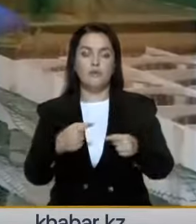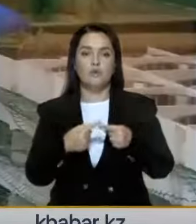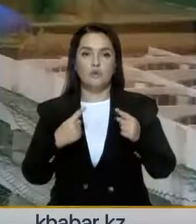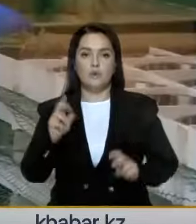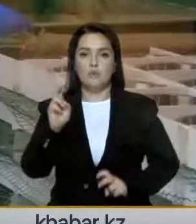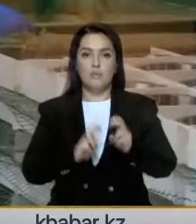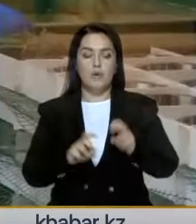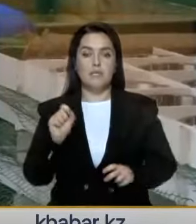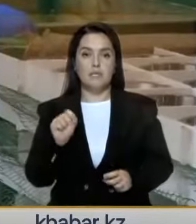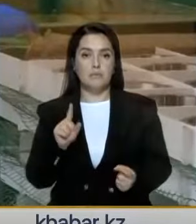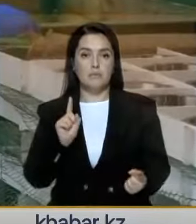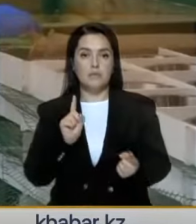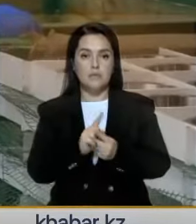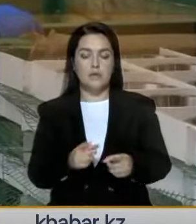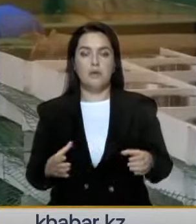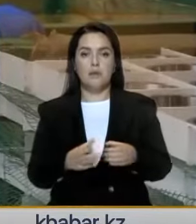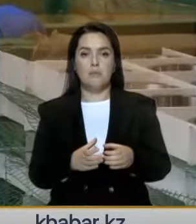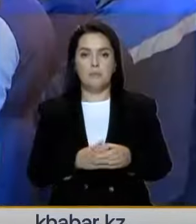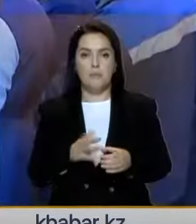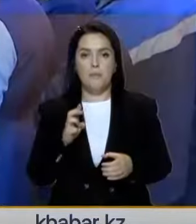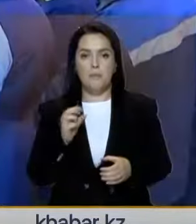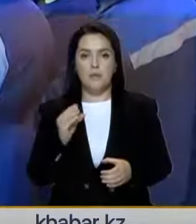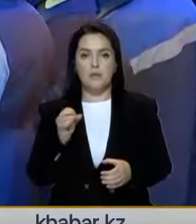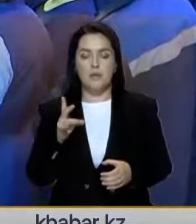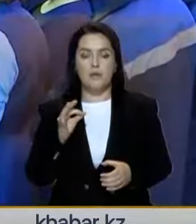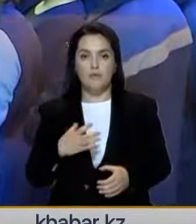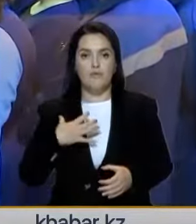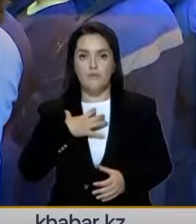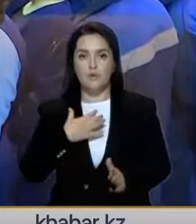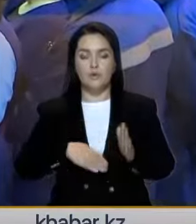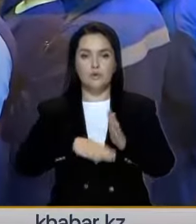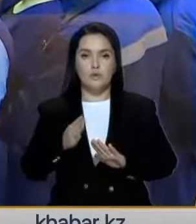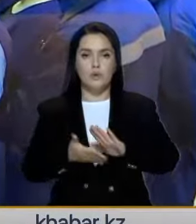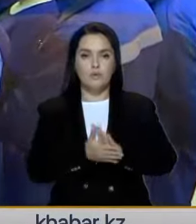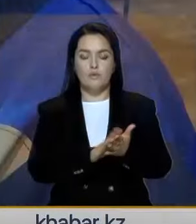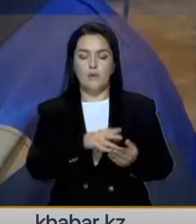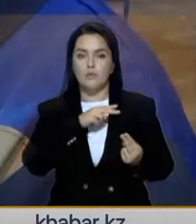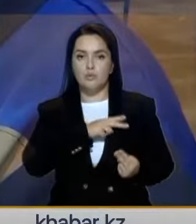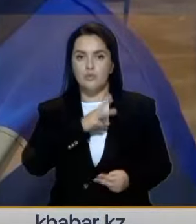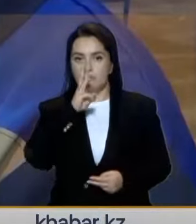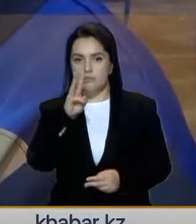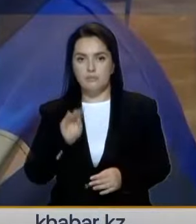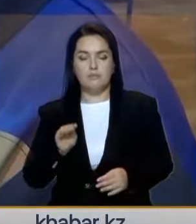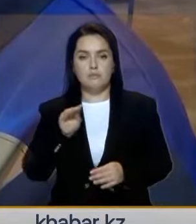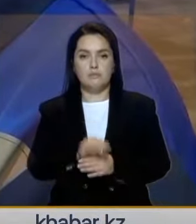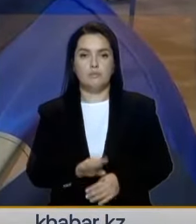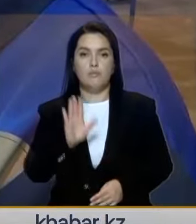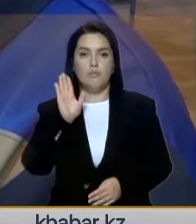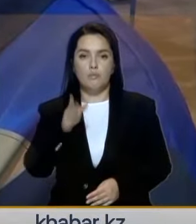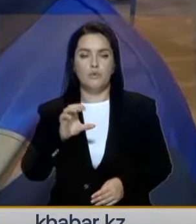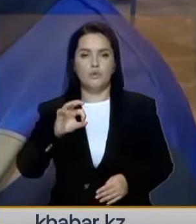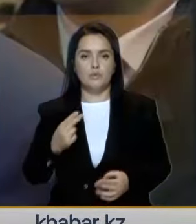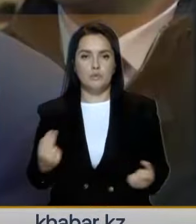предприятиях Степногорска. На встрече с коллективами Олжас Бектенов подчеркнул о важности улучшения условий труда, повышения заработных плат и других инструментах